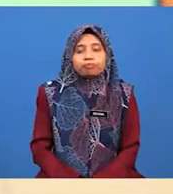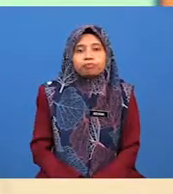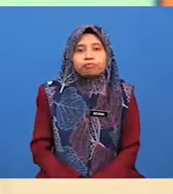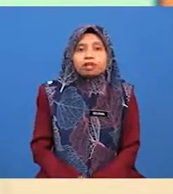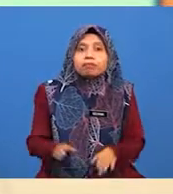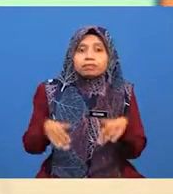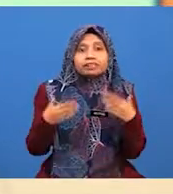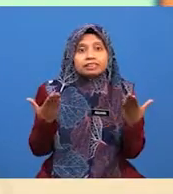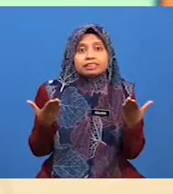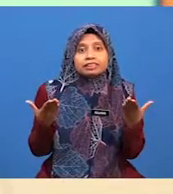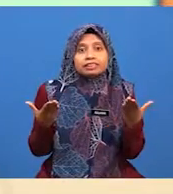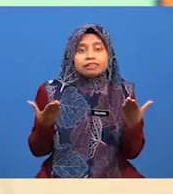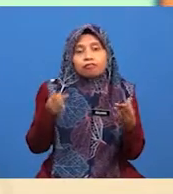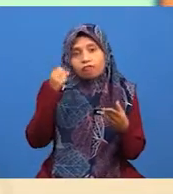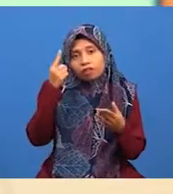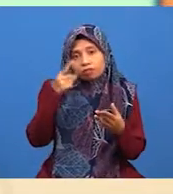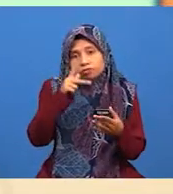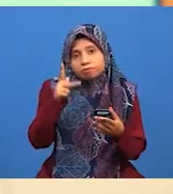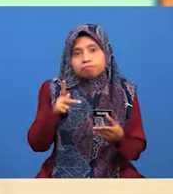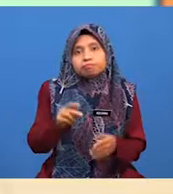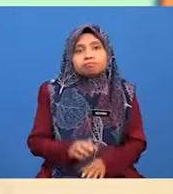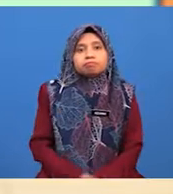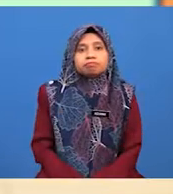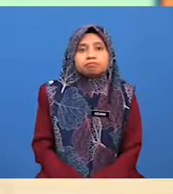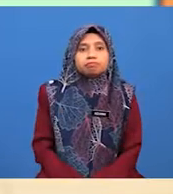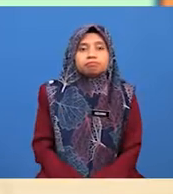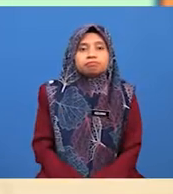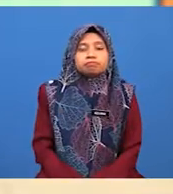bagaimana? Faham kan?